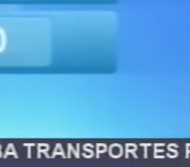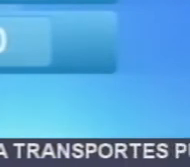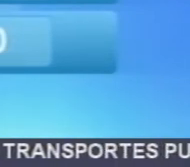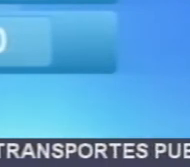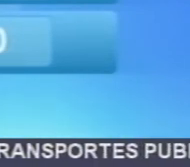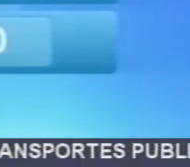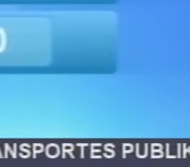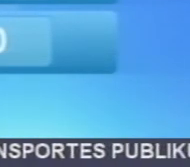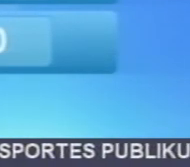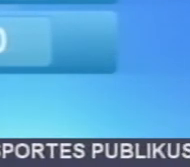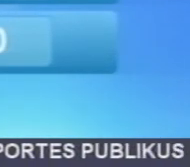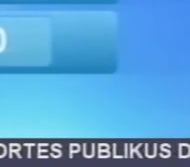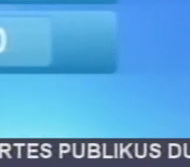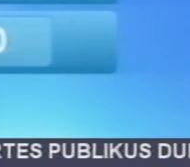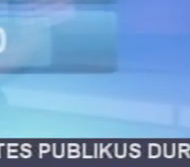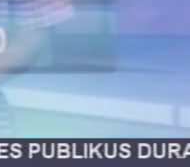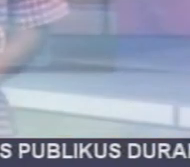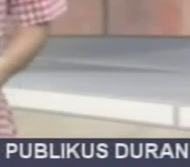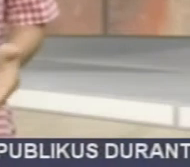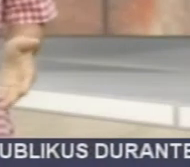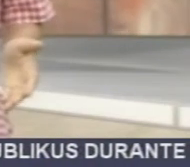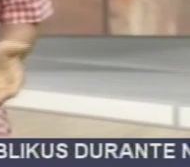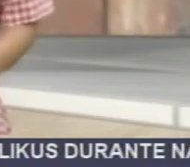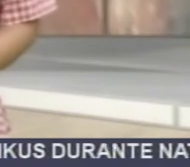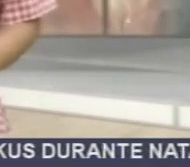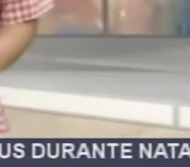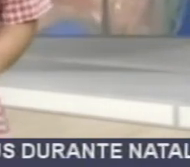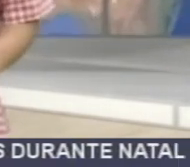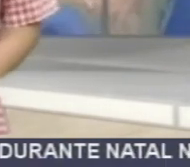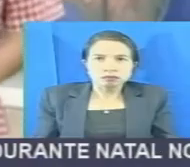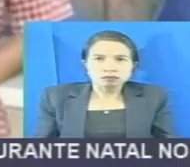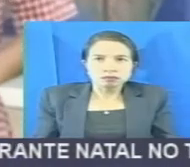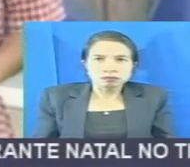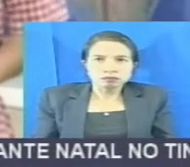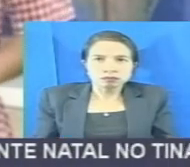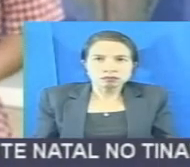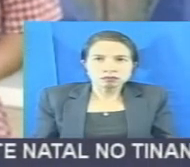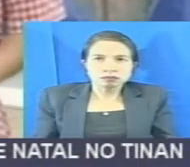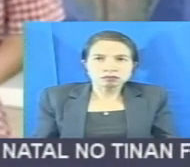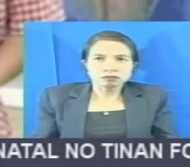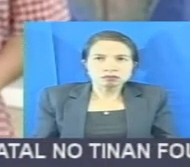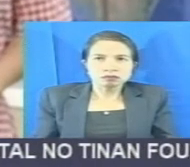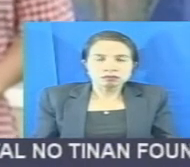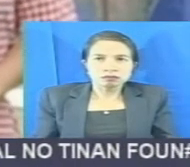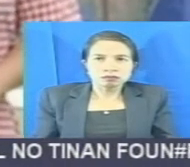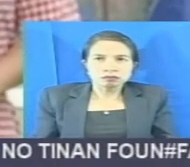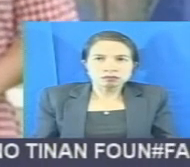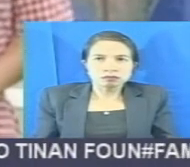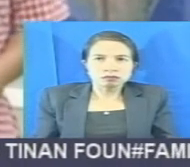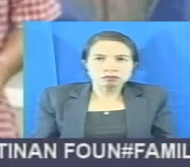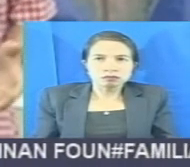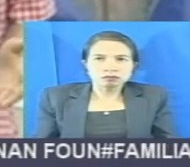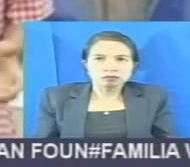até 1.25 metro. Diak malu sirai di nempe Previzaun Tempu balorong abang diang husirai larang nomos iha rai